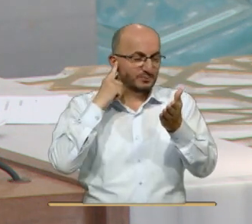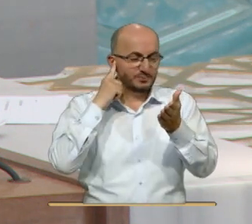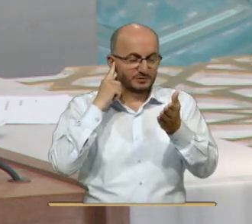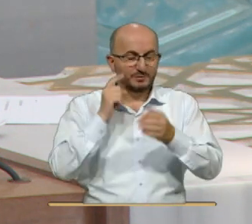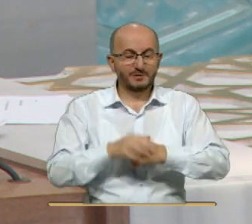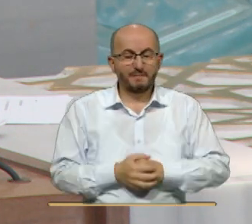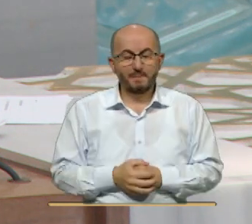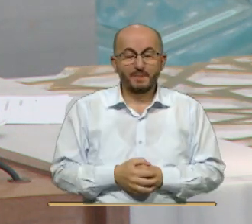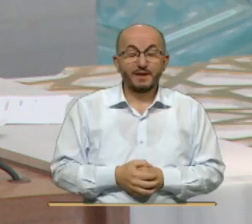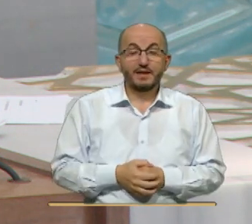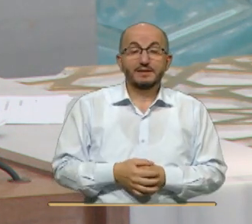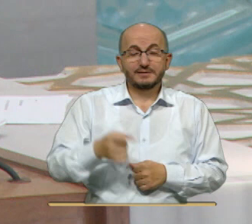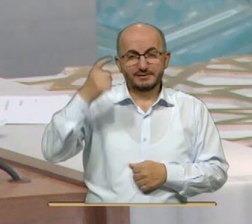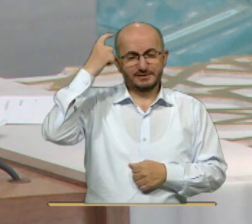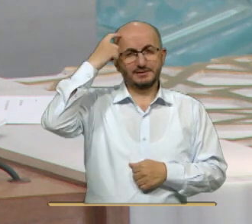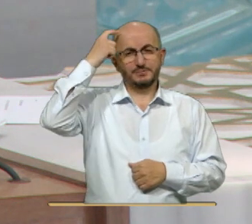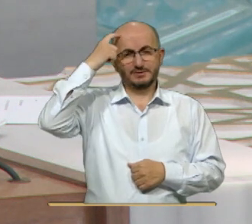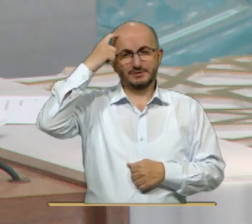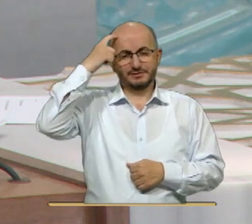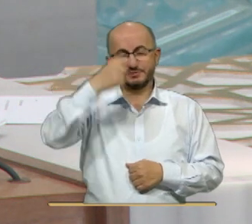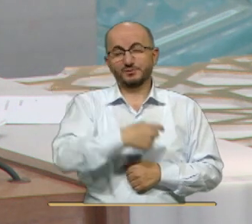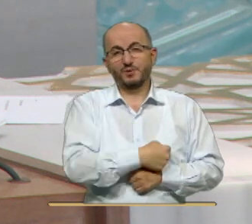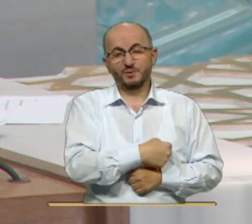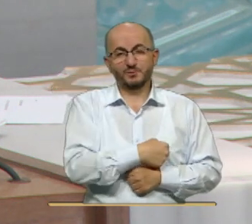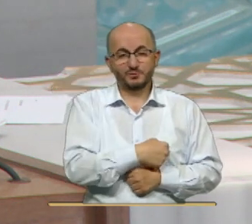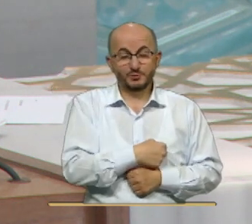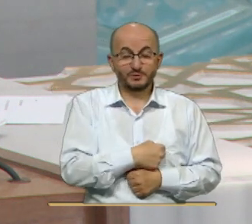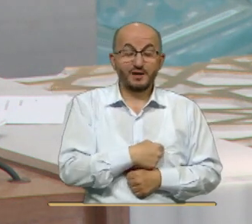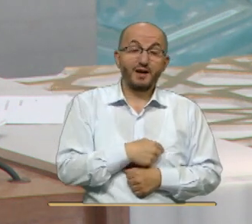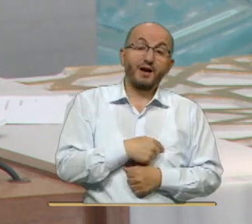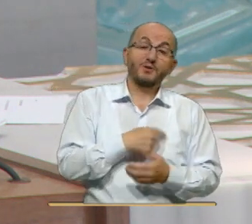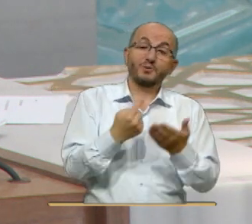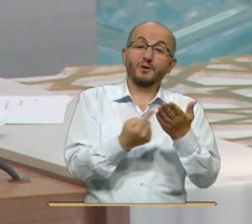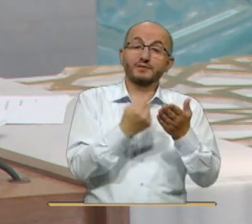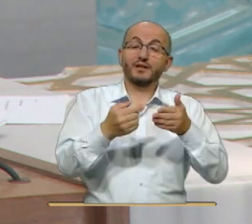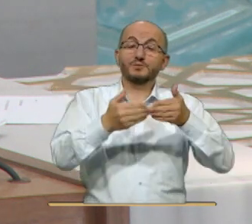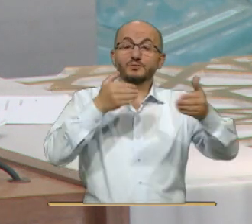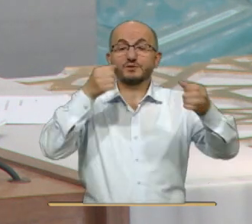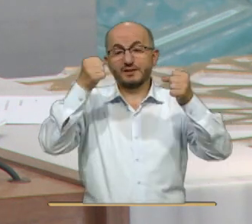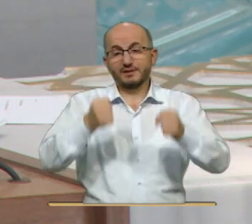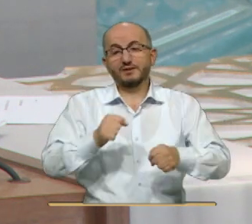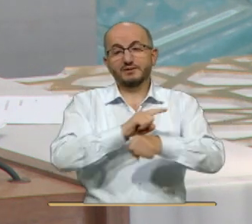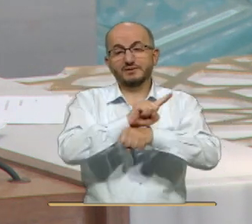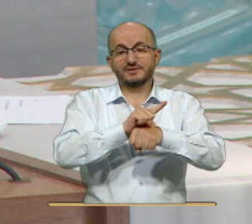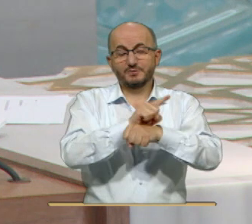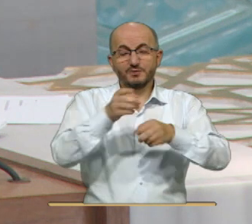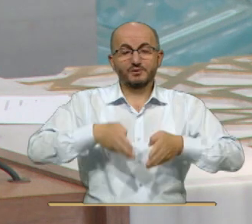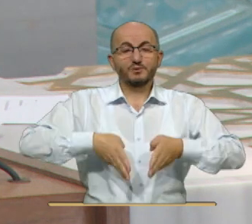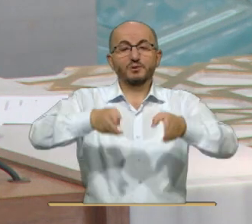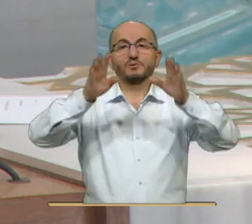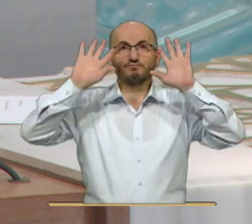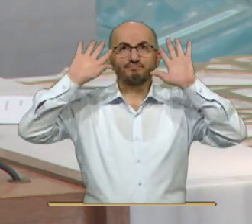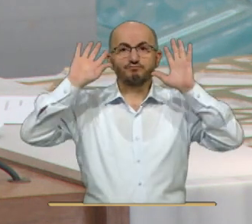buluruz. Zihnimiz, gönlümüz ondan uzak kaldığında